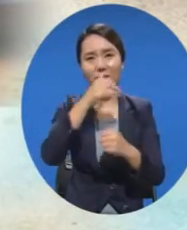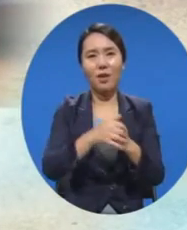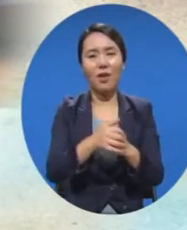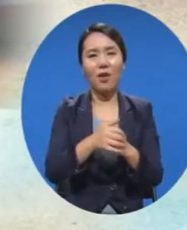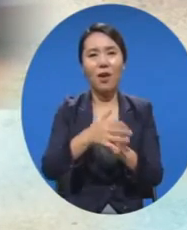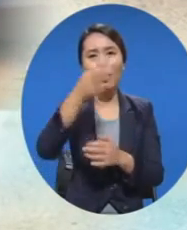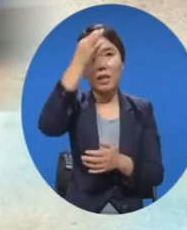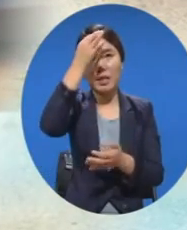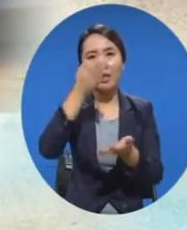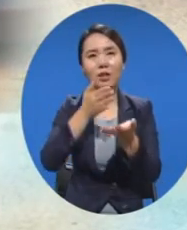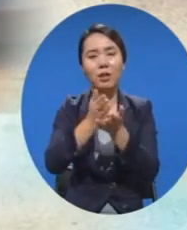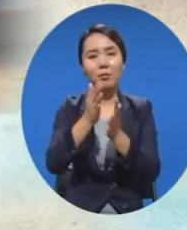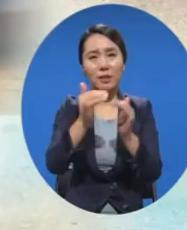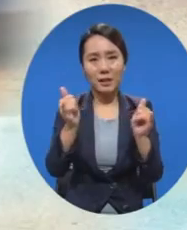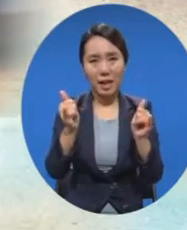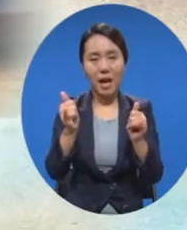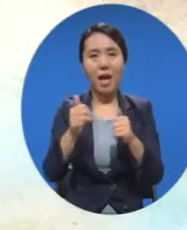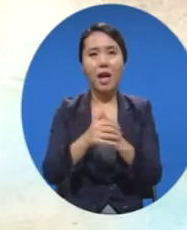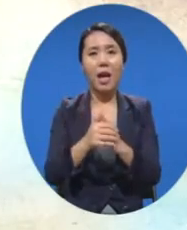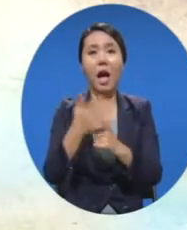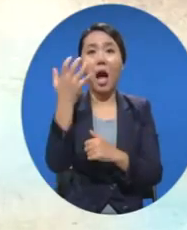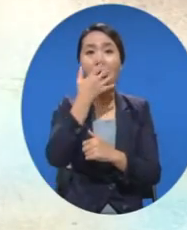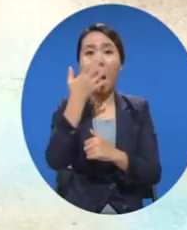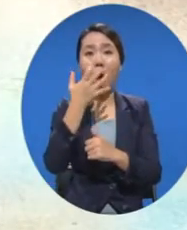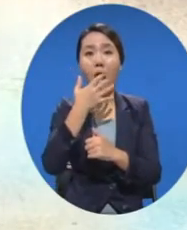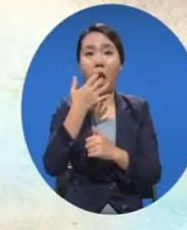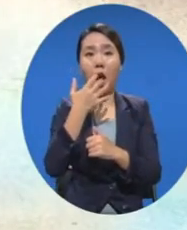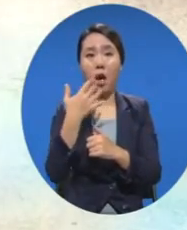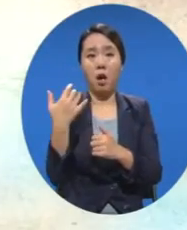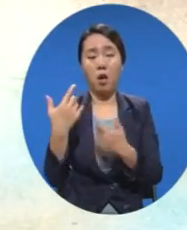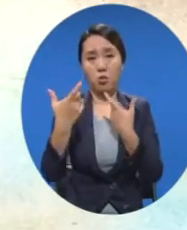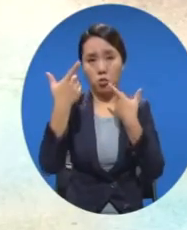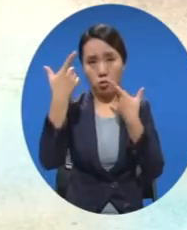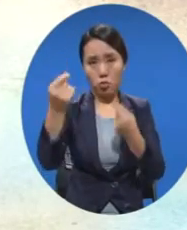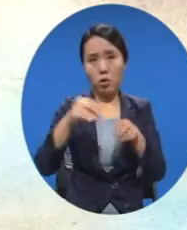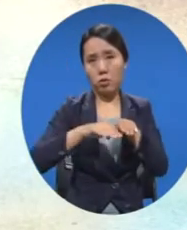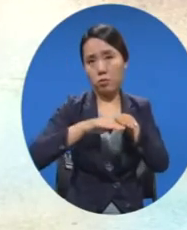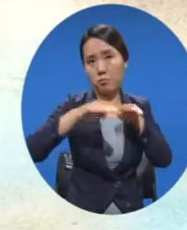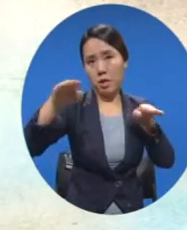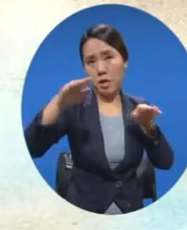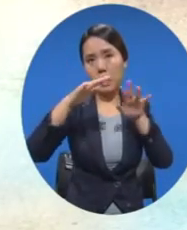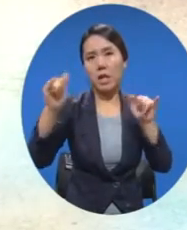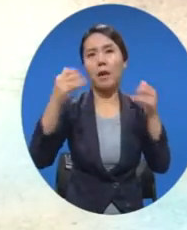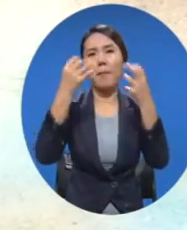기능직 전문직에서 비장애인과 어깨를 나란히 한 선배들도 많죠.